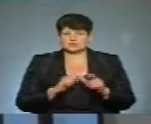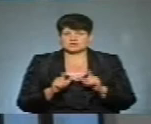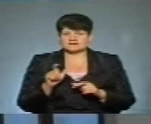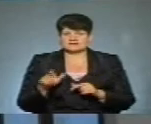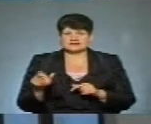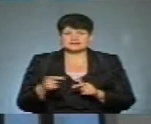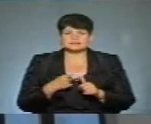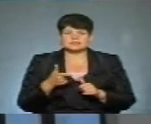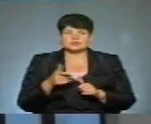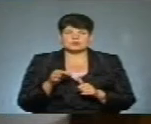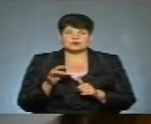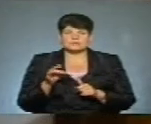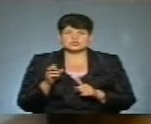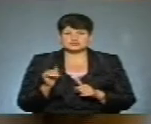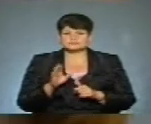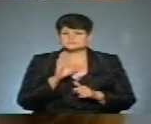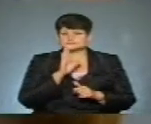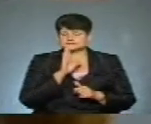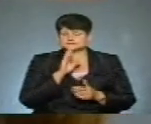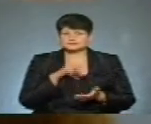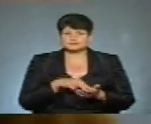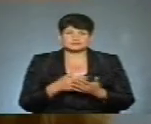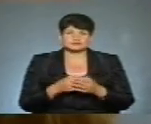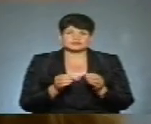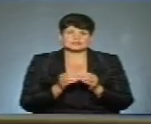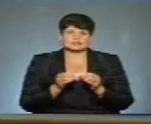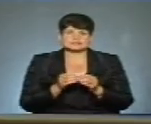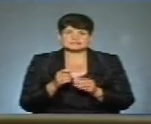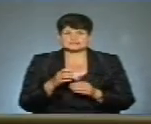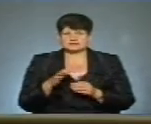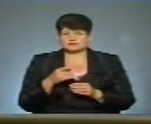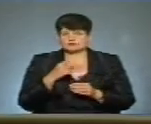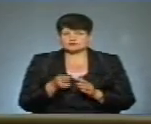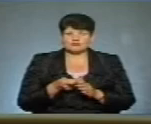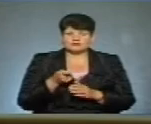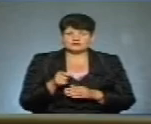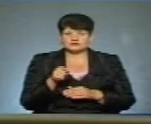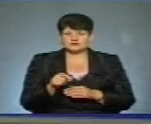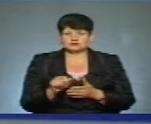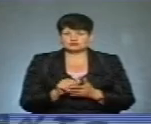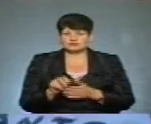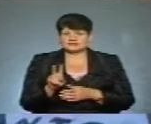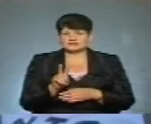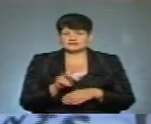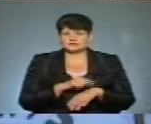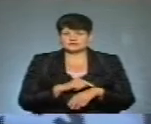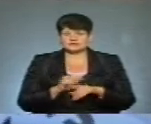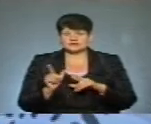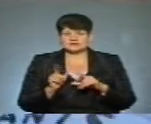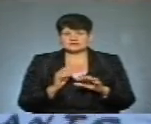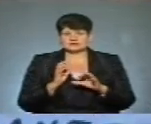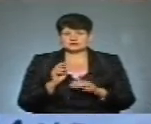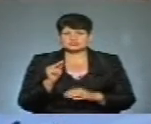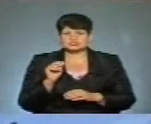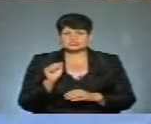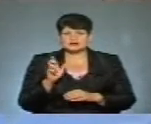імені Горбачевського. Вікторія Іванович стоїть тут близько 10 хвилин. Каже, щоб подати сюди документи, 2 години їхала автобусом з села